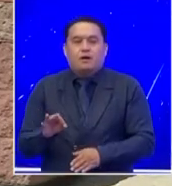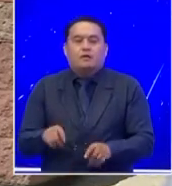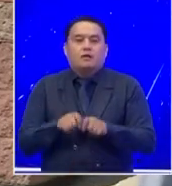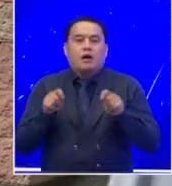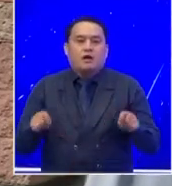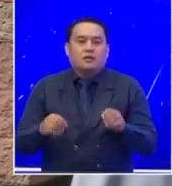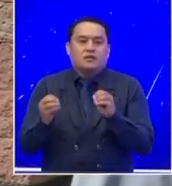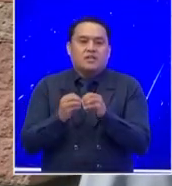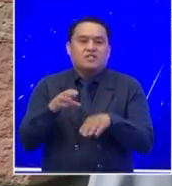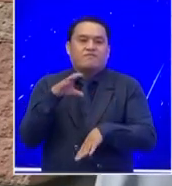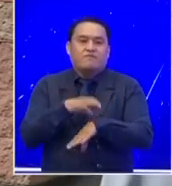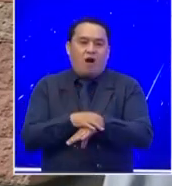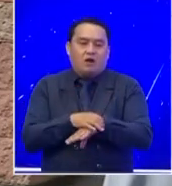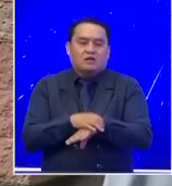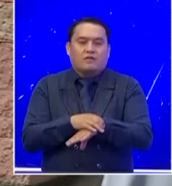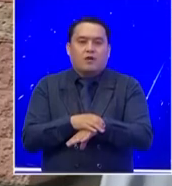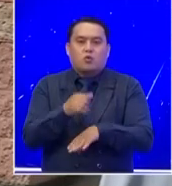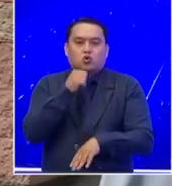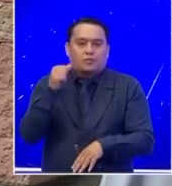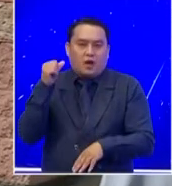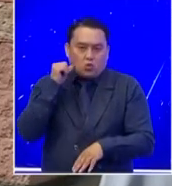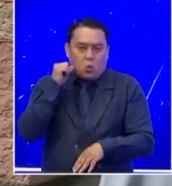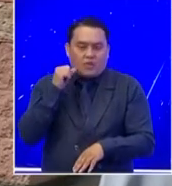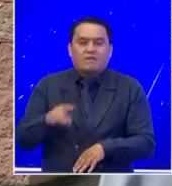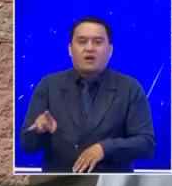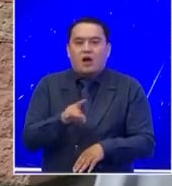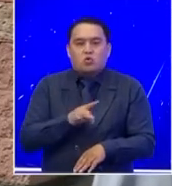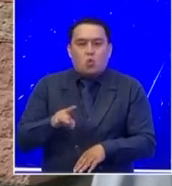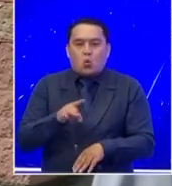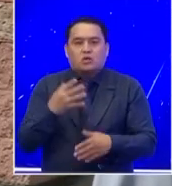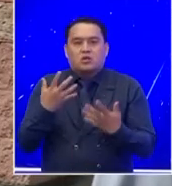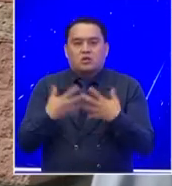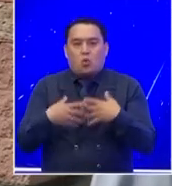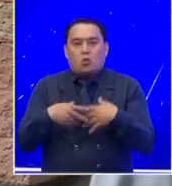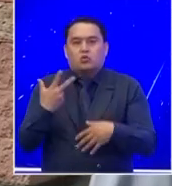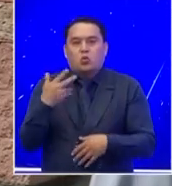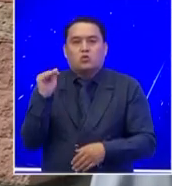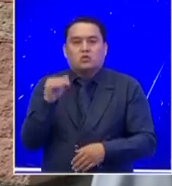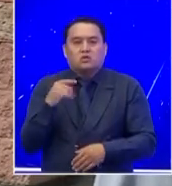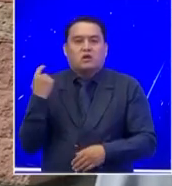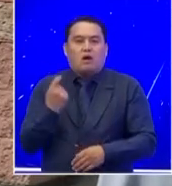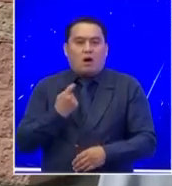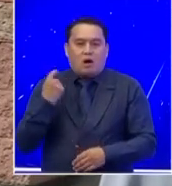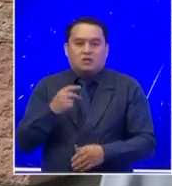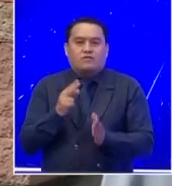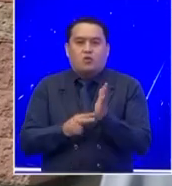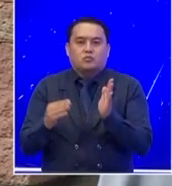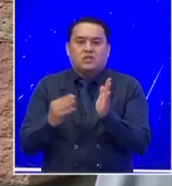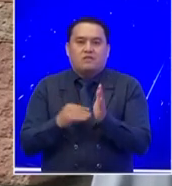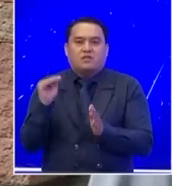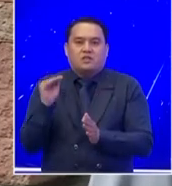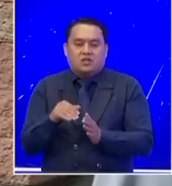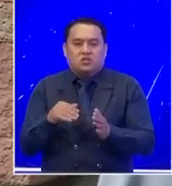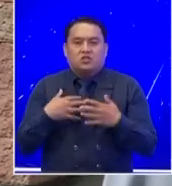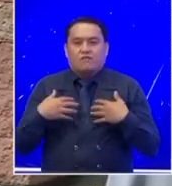раскрыто около 10 фактов, произошедших в прошлом году. В районе насчитывается около 3000 крестьянских хозяйств и 89 тысяч